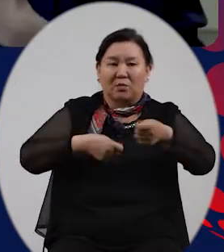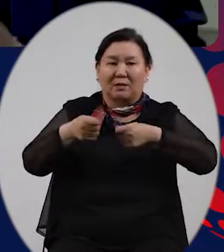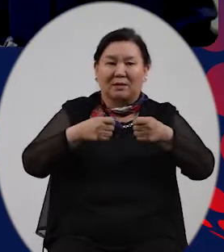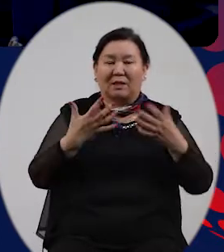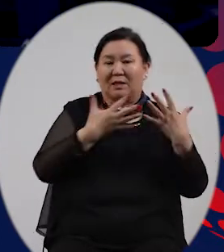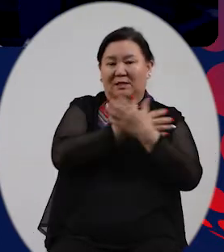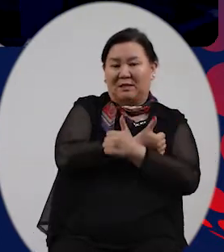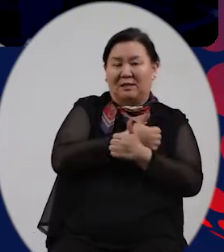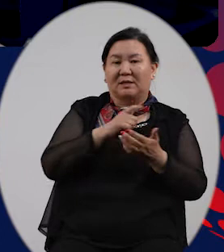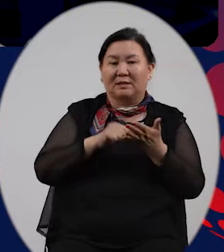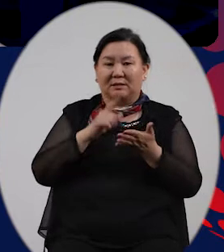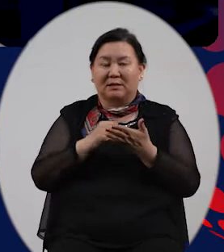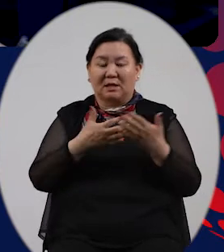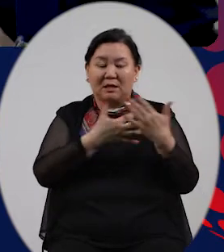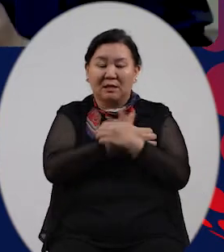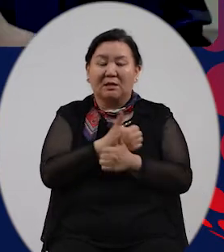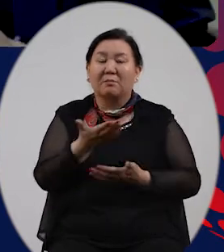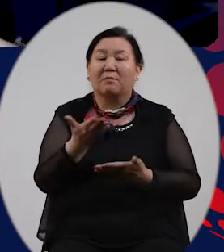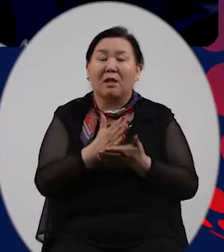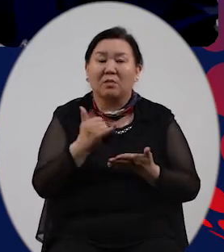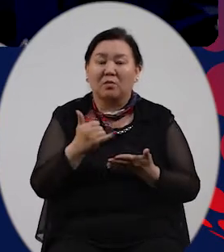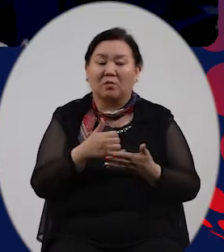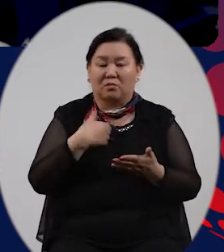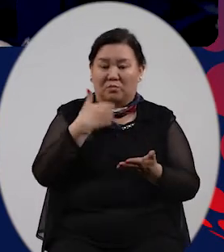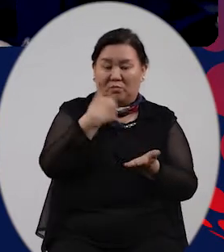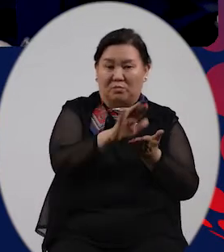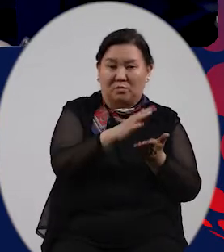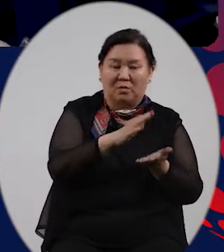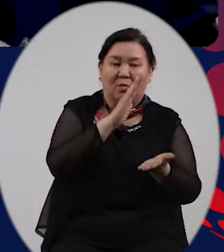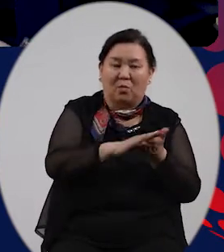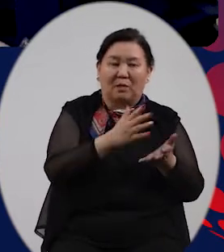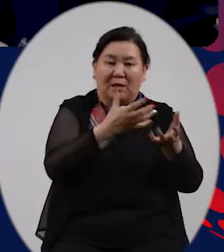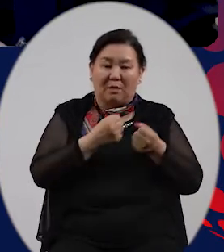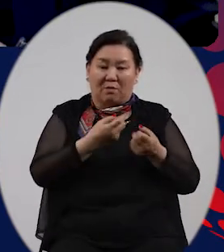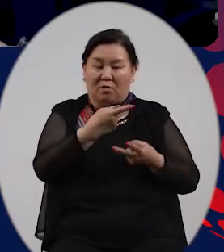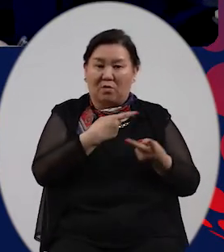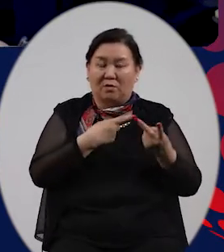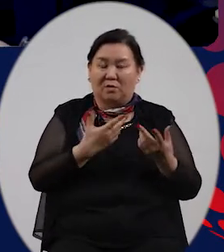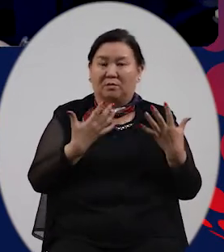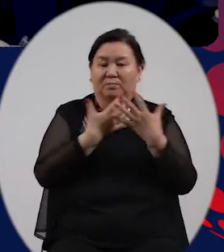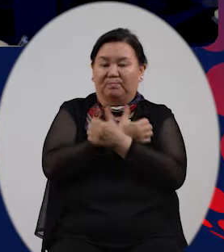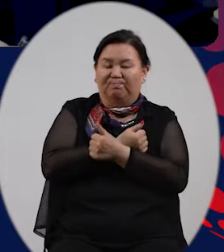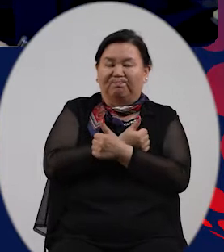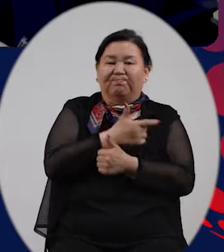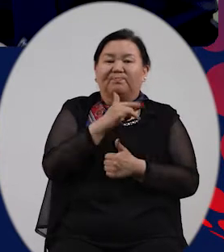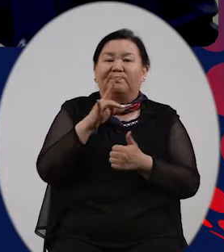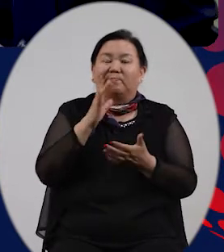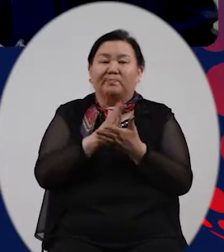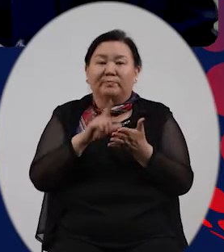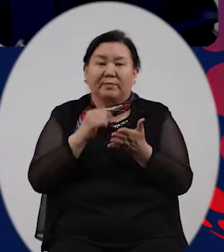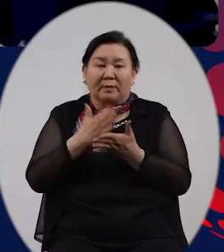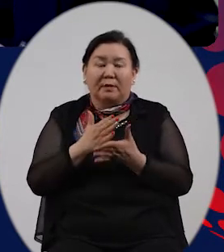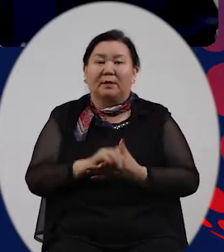бол хамгийн түрүүнд шаардлагатай. Өөрөөр хэлэх юм бол худалдагч худалдаа авч хоёрын хооронд байгуулсан худалдаа худалдаа авах гэрээ байна гэж ойлгох